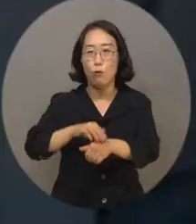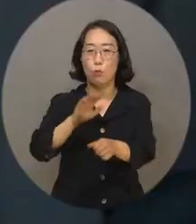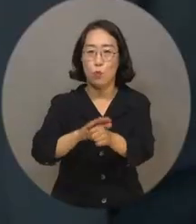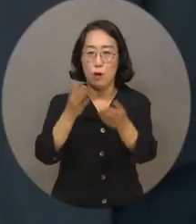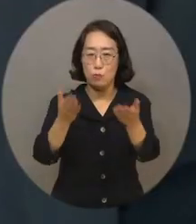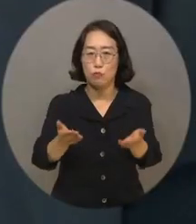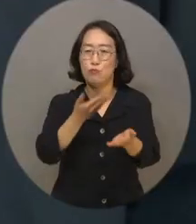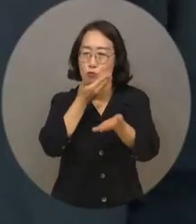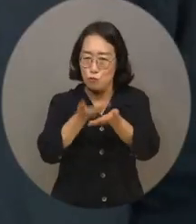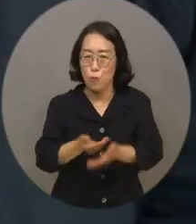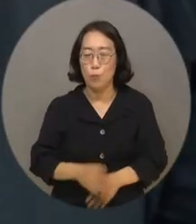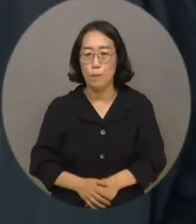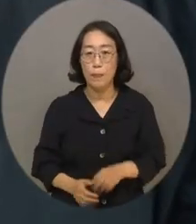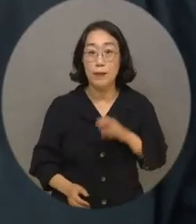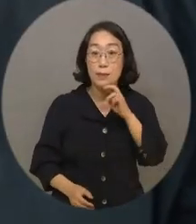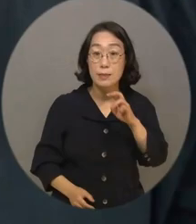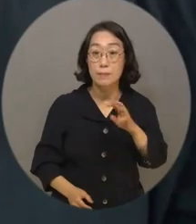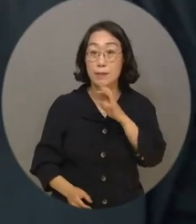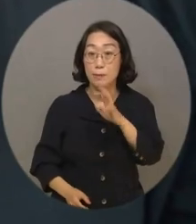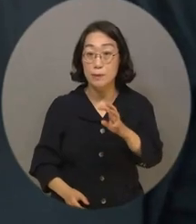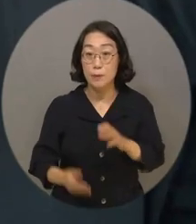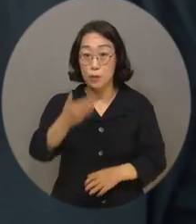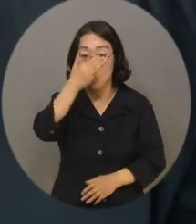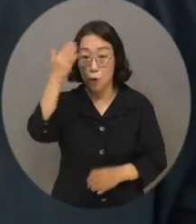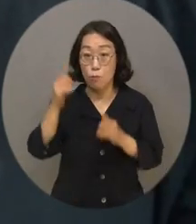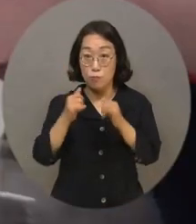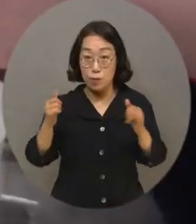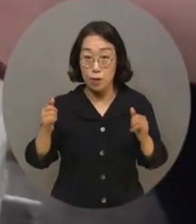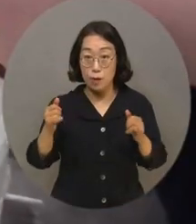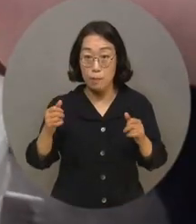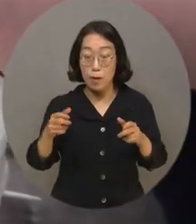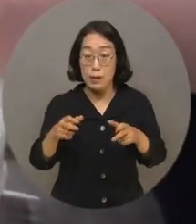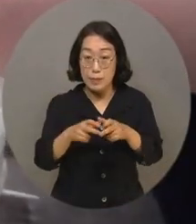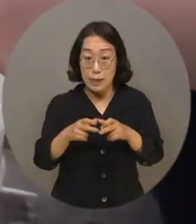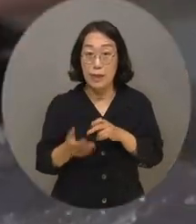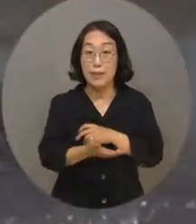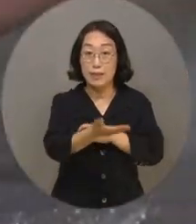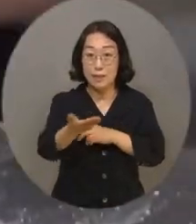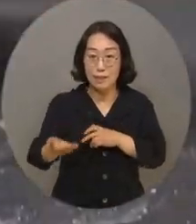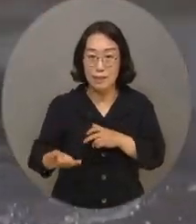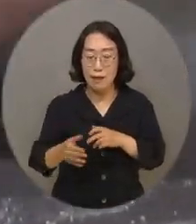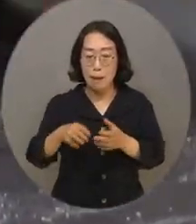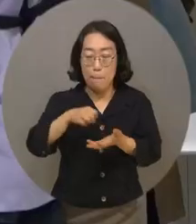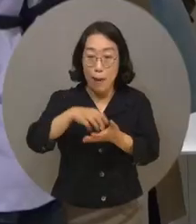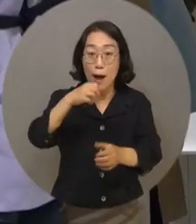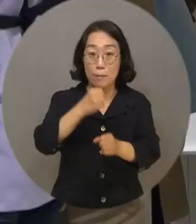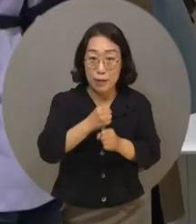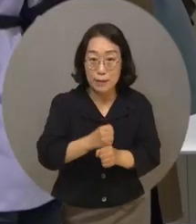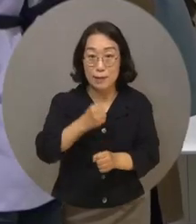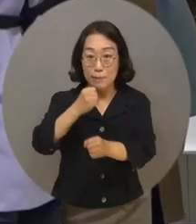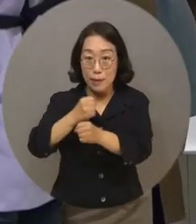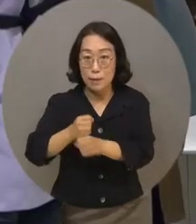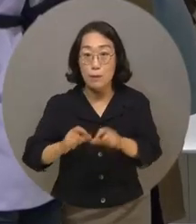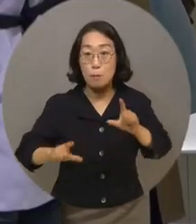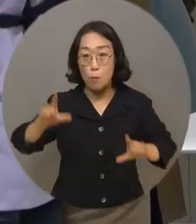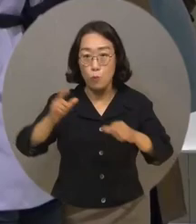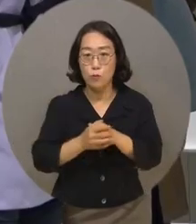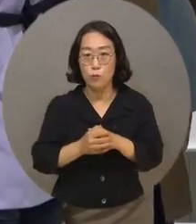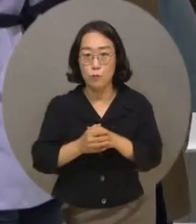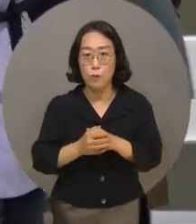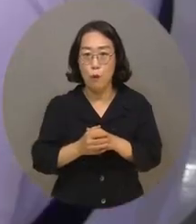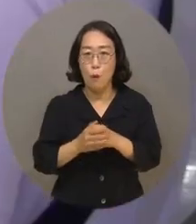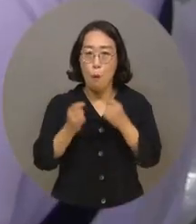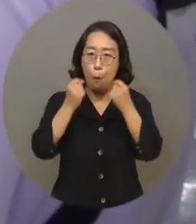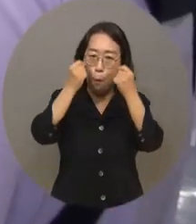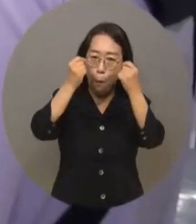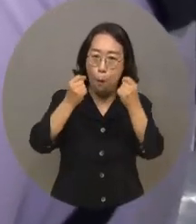듭니다. 20대, 30대의 청년 발달장애인 참여자들이 반죽을 만지고 빵을 빚는 모습 조심조심 정성이